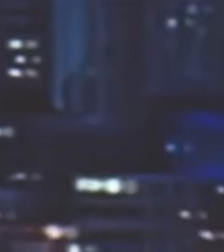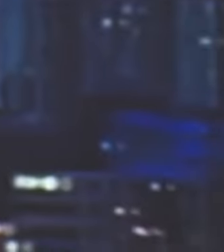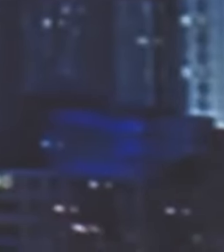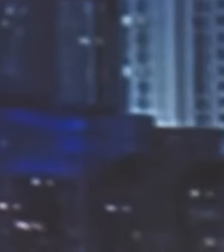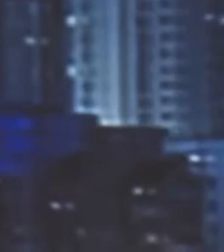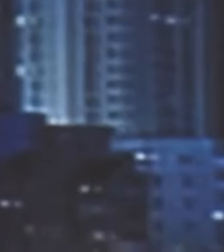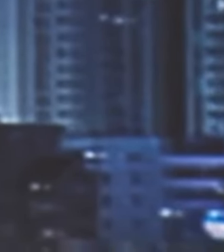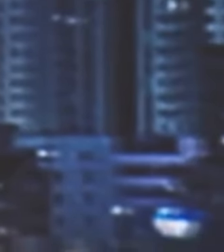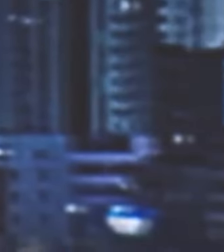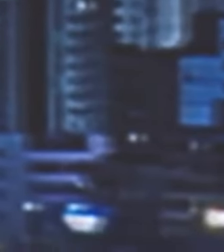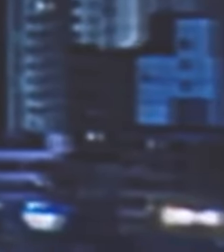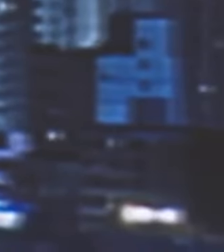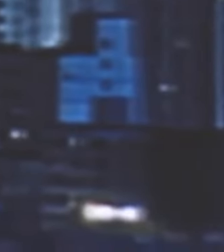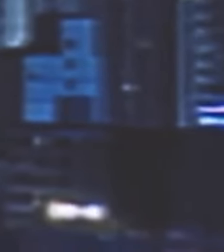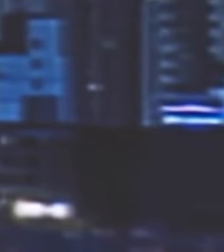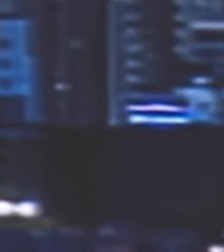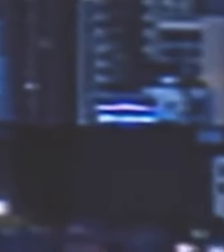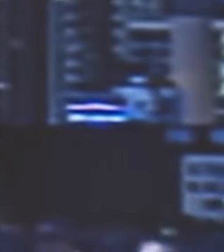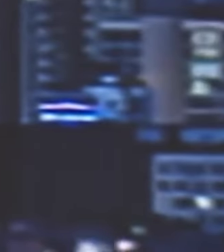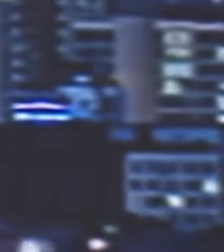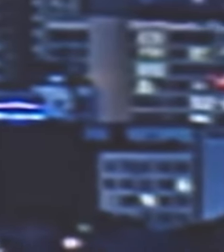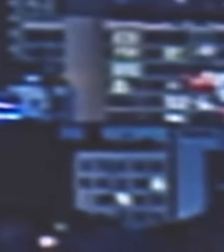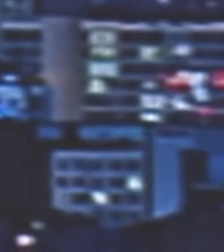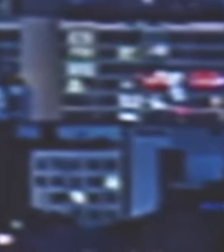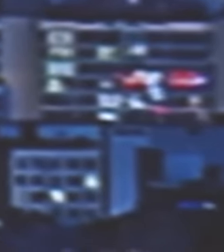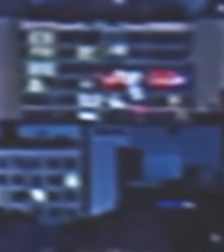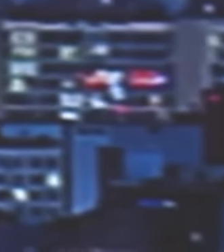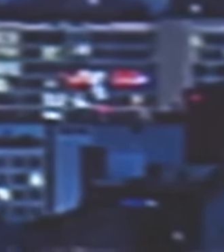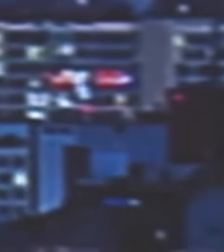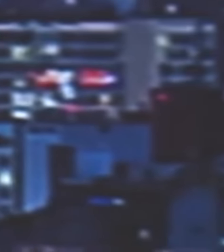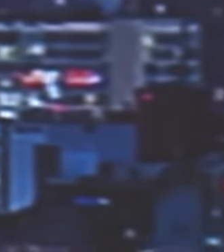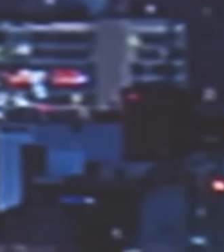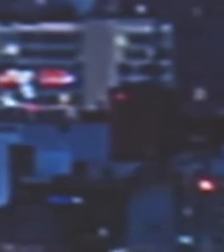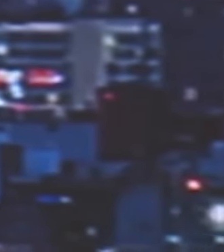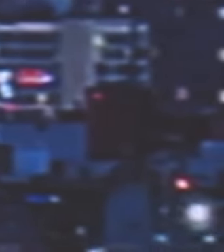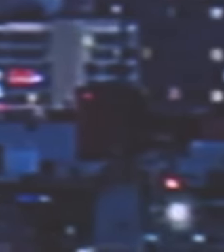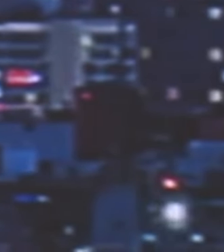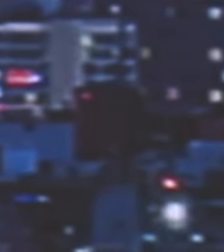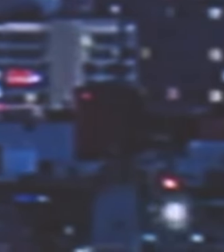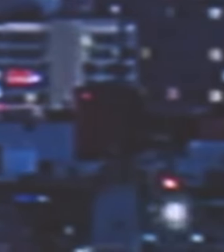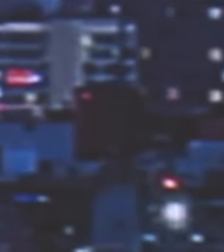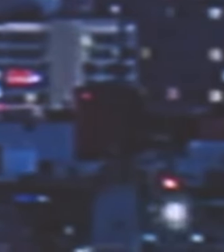고맙습니다 저희는 저녁 6시 50분 뉴스룸에서 뵙겠습니다